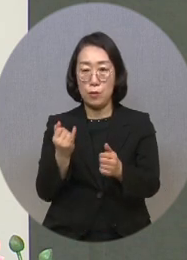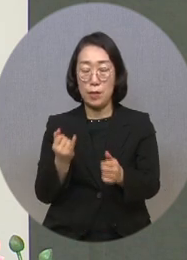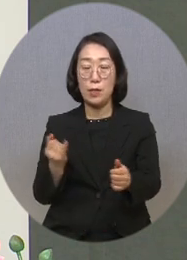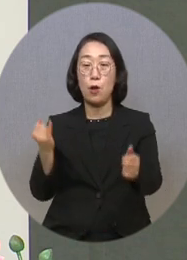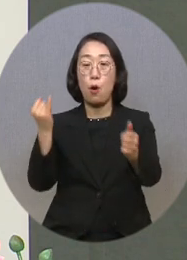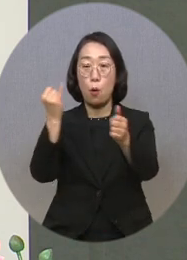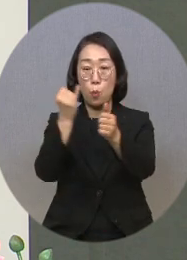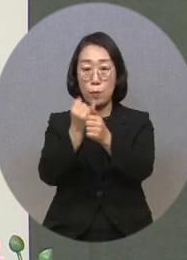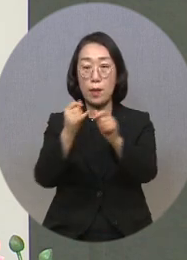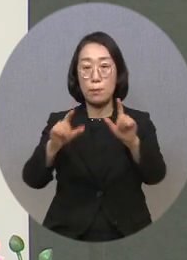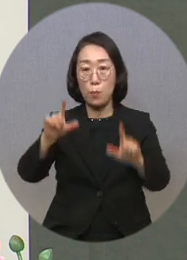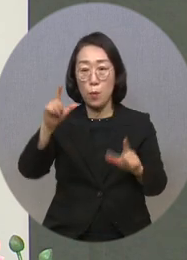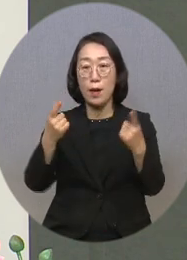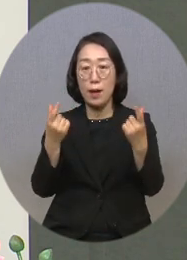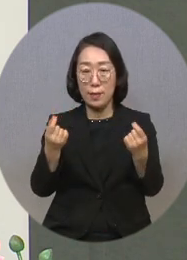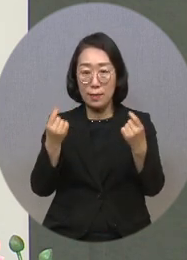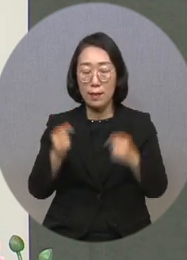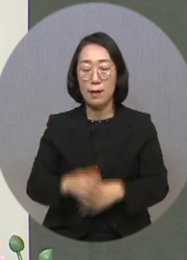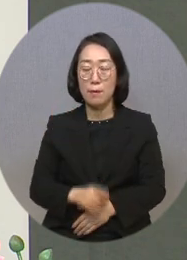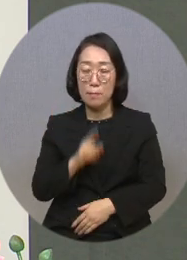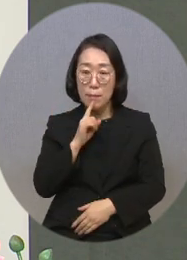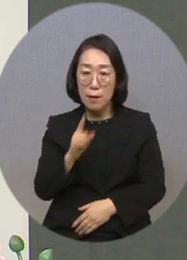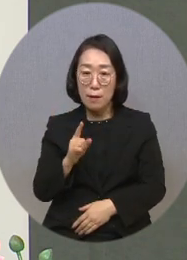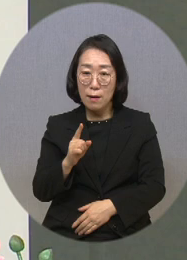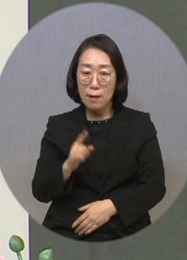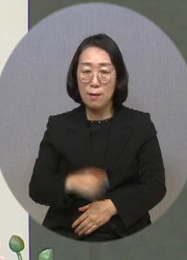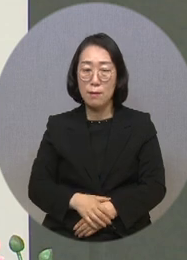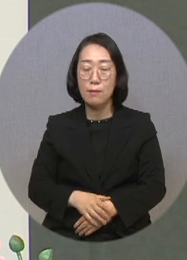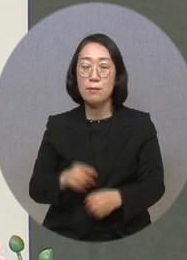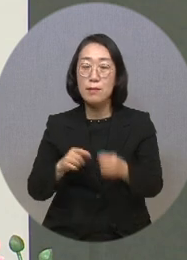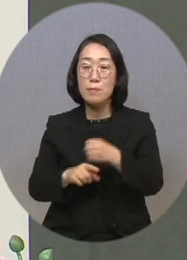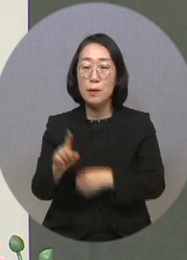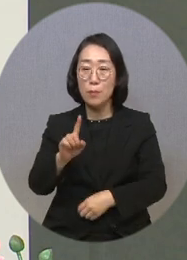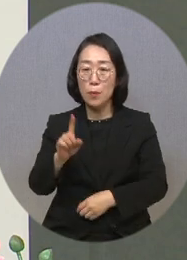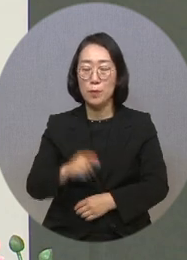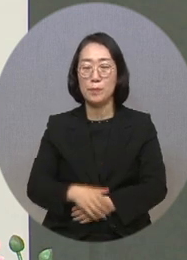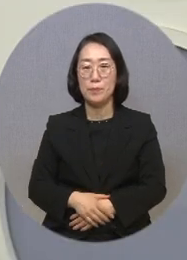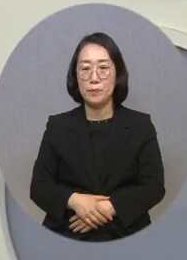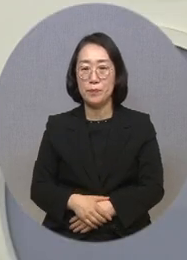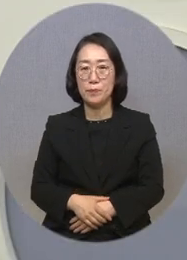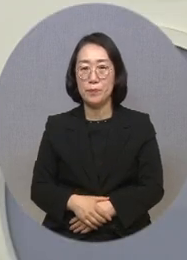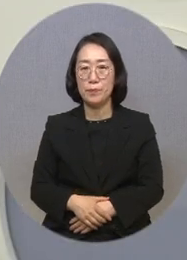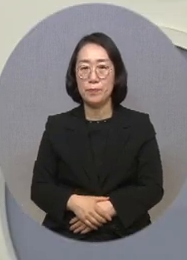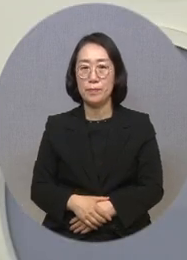그런 형국으로 표현을 하셨는데 그게 무슨 뜻이에요?